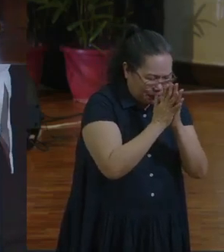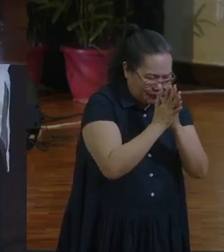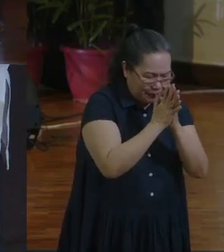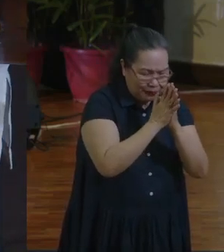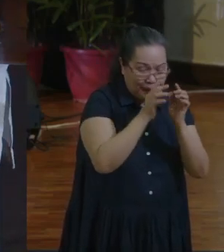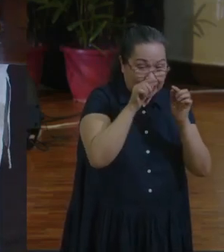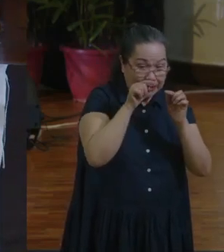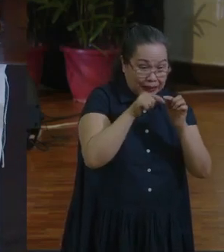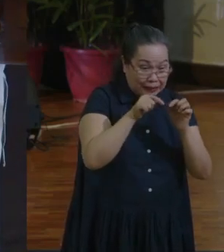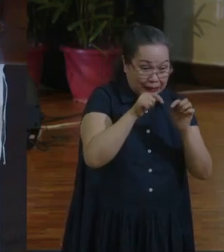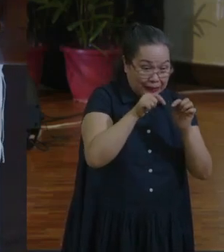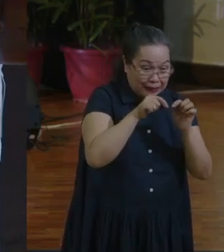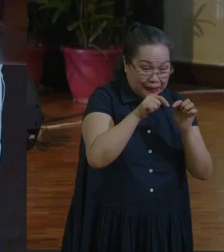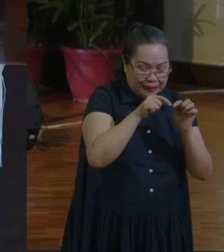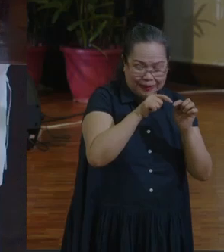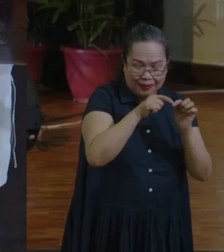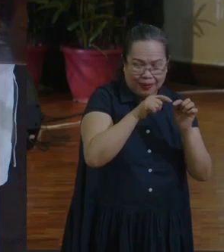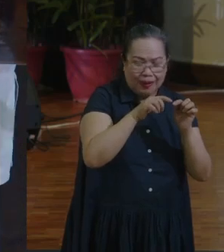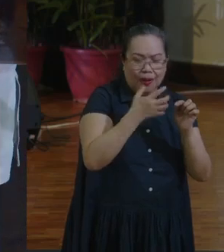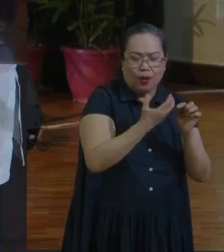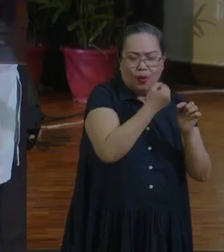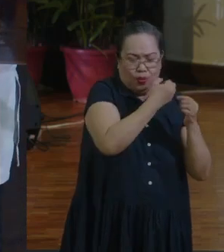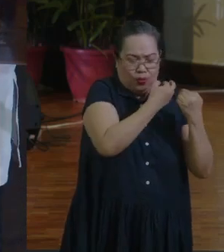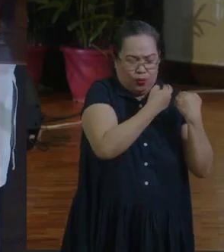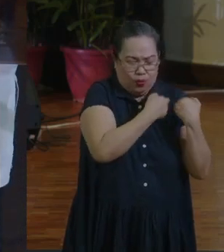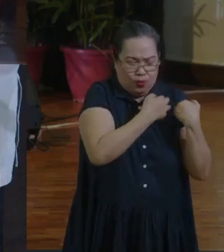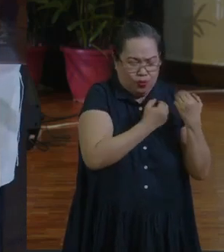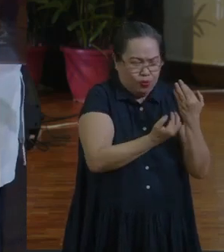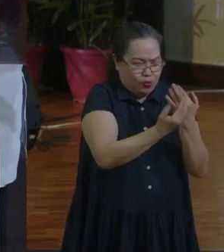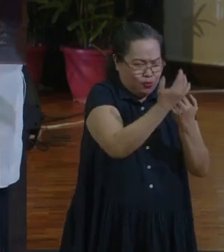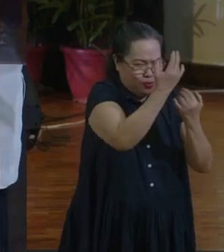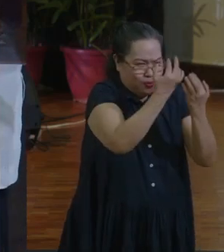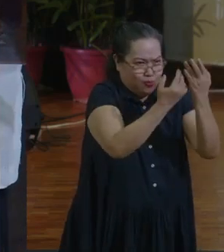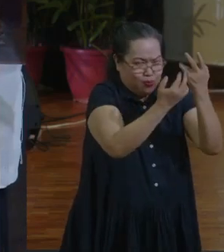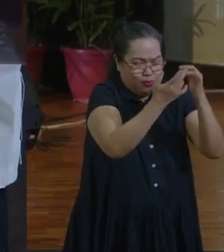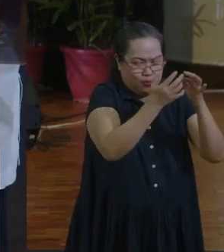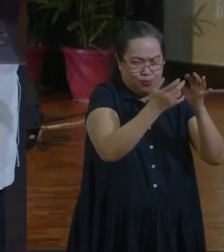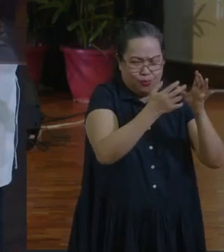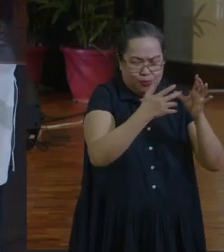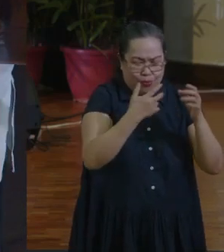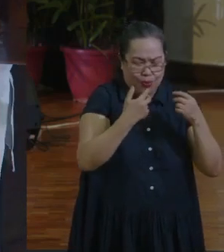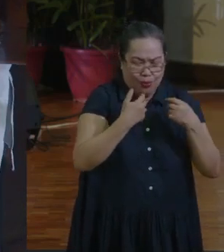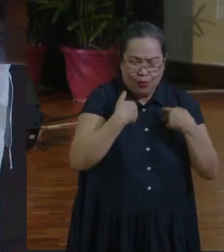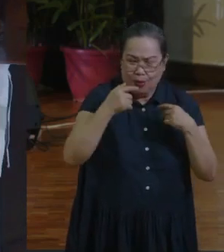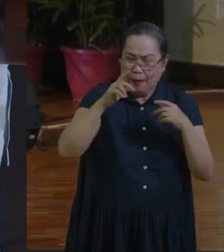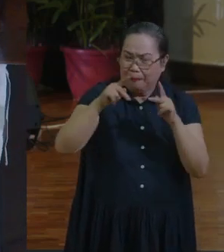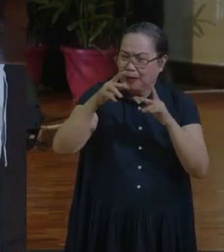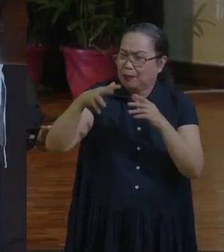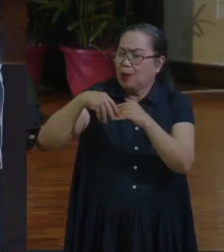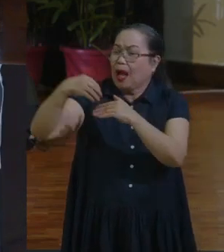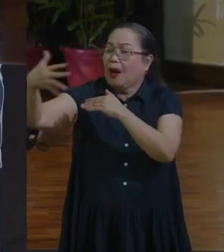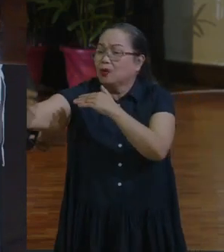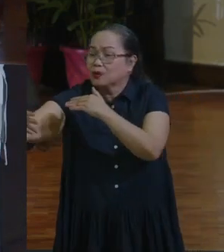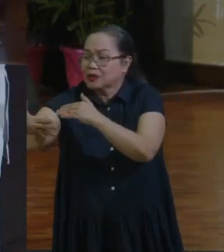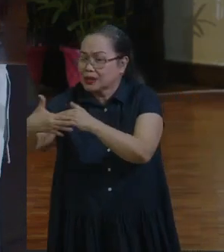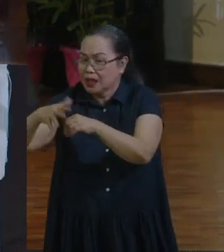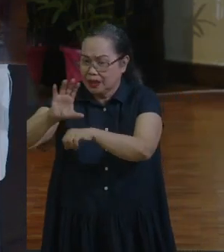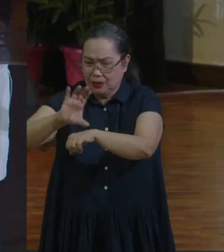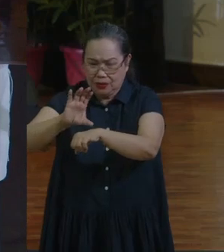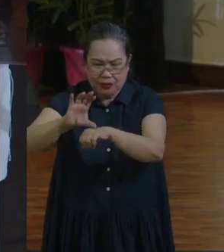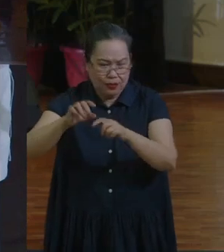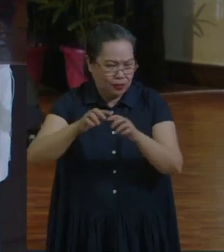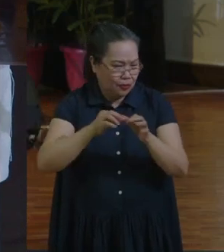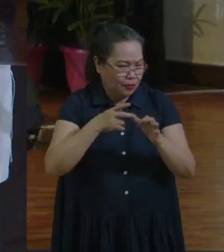tent of meeting o sa labas ng templo. Tapos meron pang nag-appear sa kanya ng anghel. Ang sabi sa kanya ng anghel, "Do not